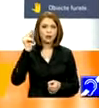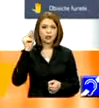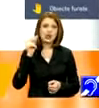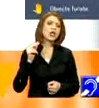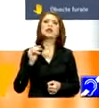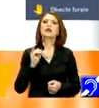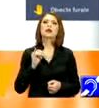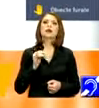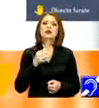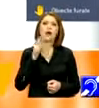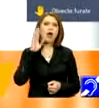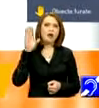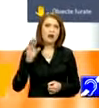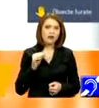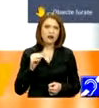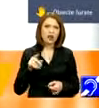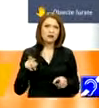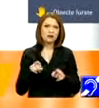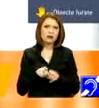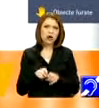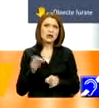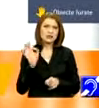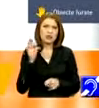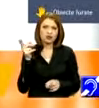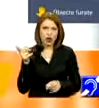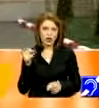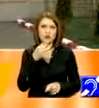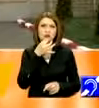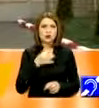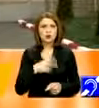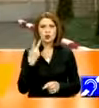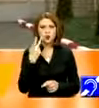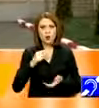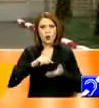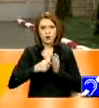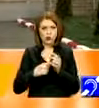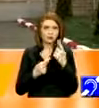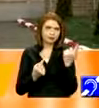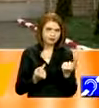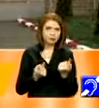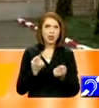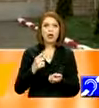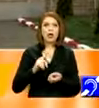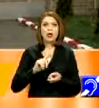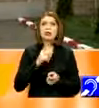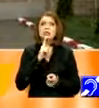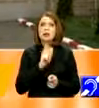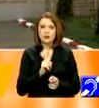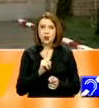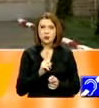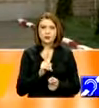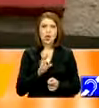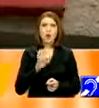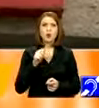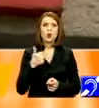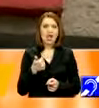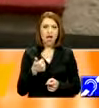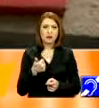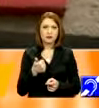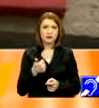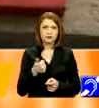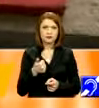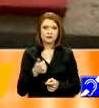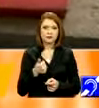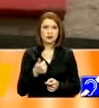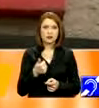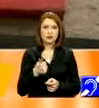spun surse judiciare ca și specialiști, sunt două variante. Avem pe de o parte varianta simplificată prin care